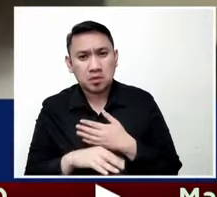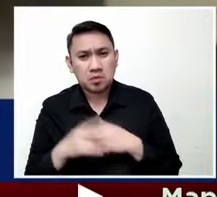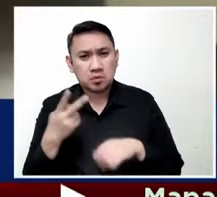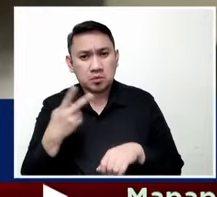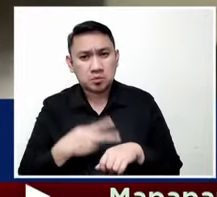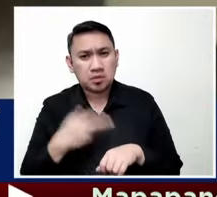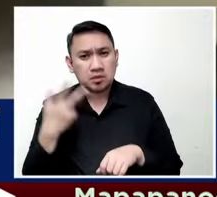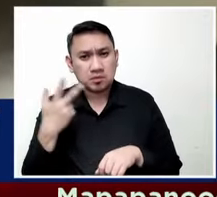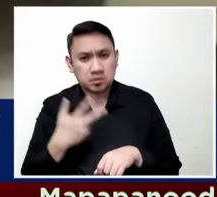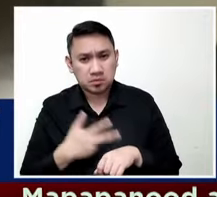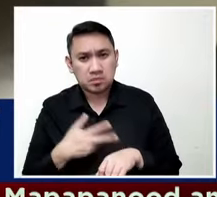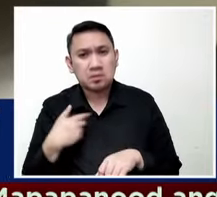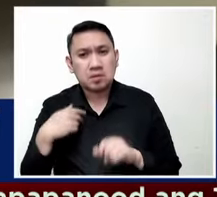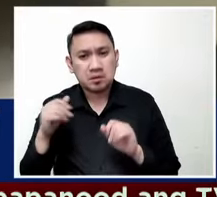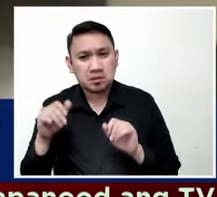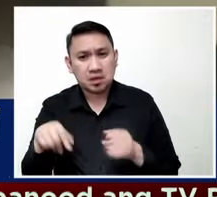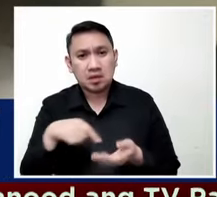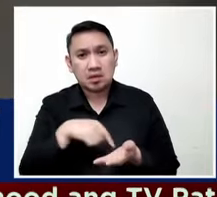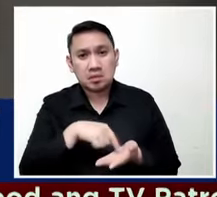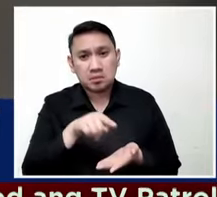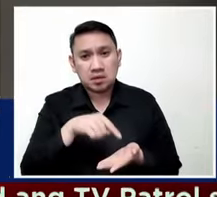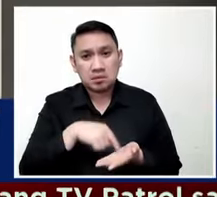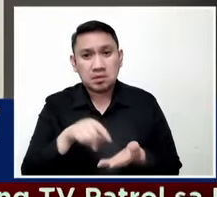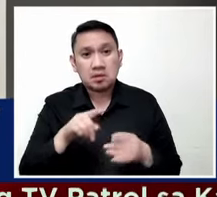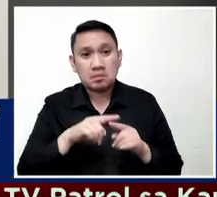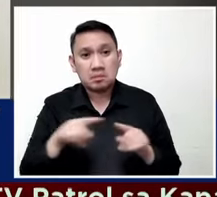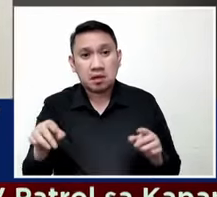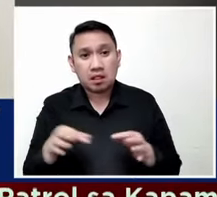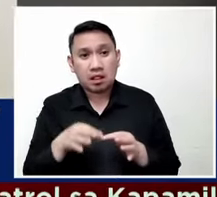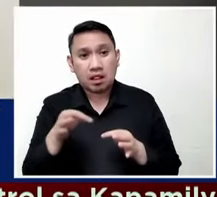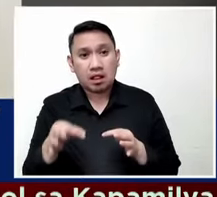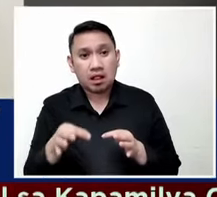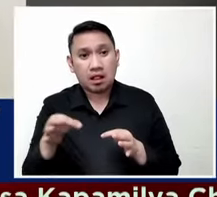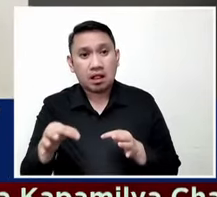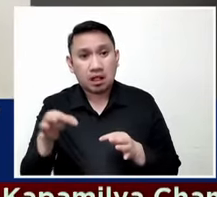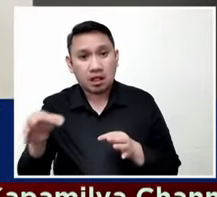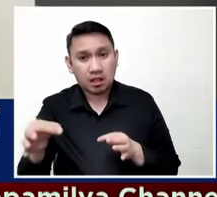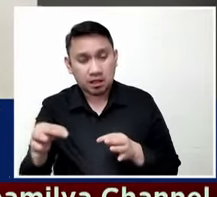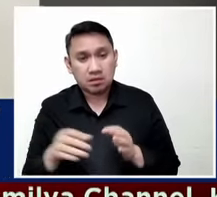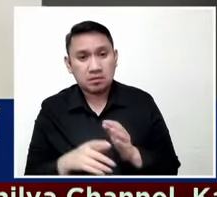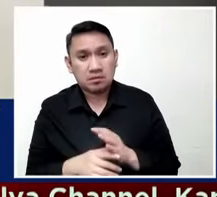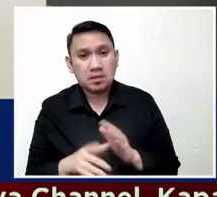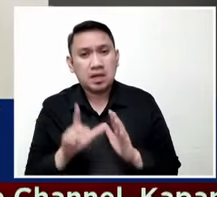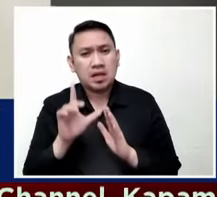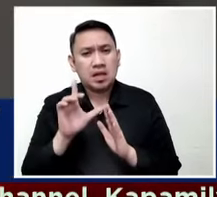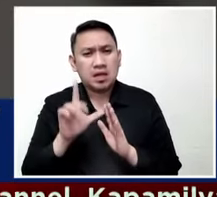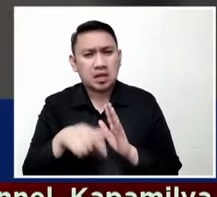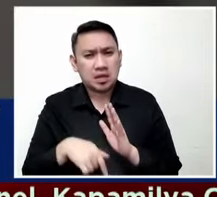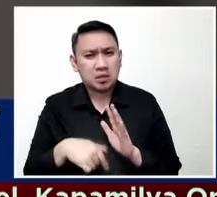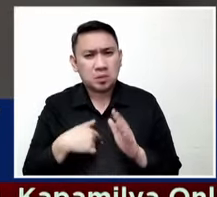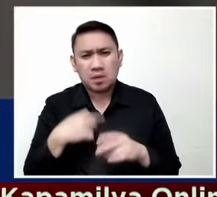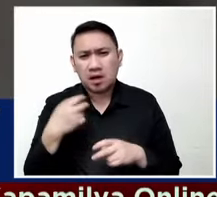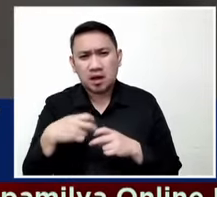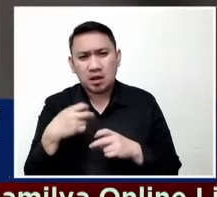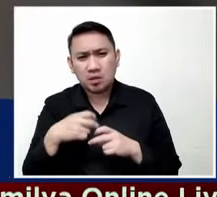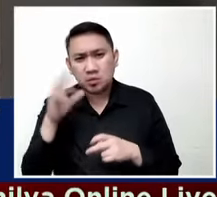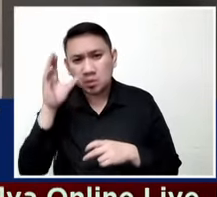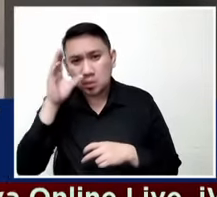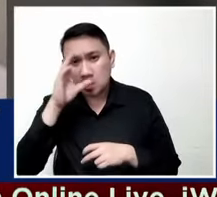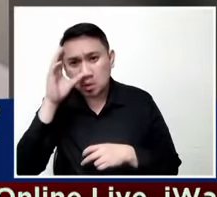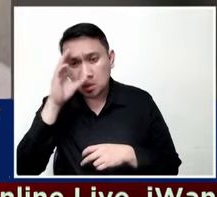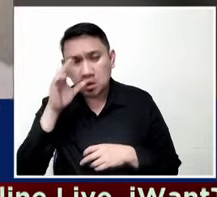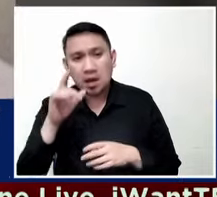thrice, nakakabayad naman siya, though delayed. Hanggang sa hindi na magilap si Santos sa mga biktima nito, yun pala